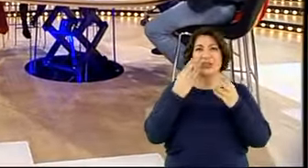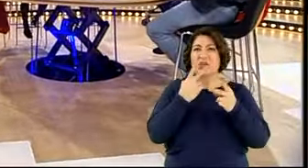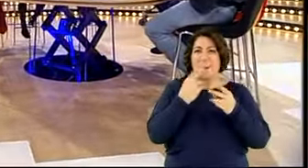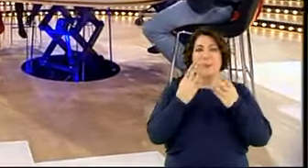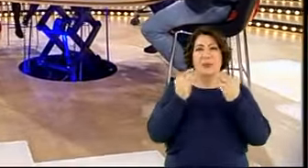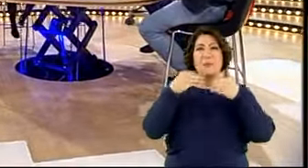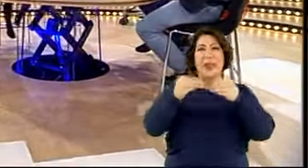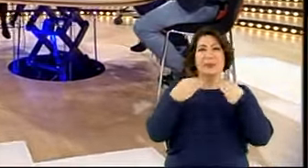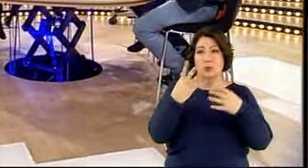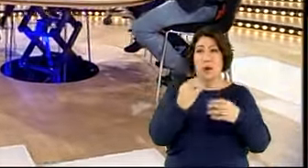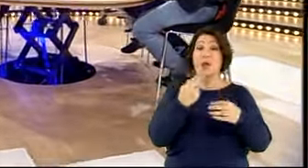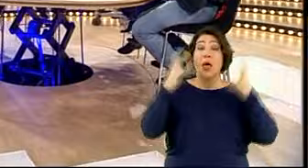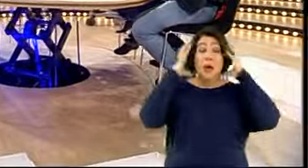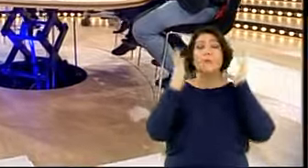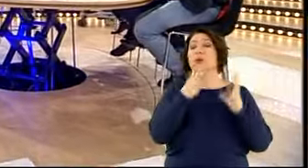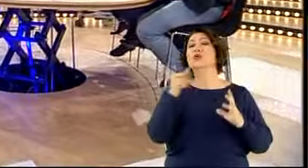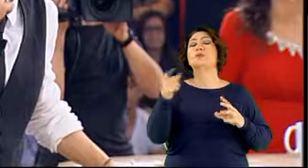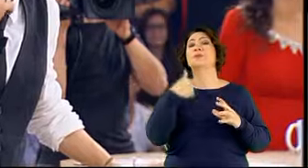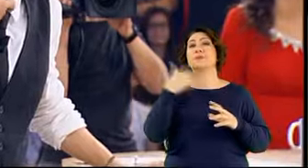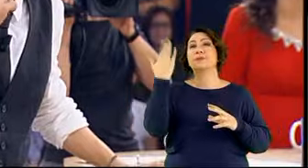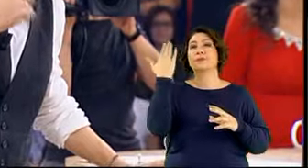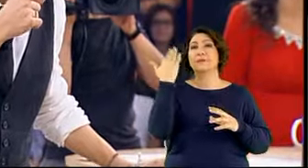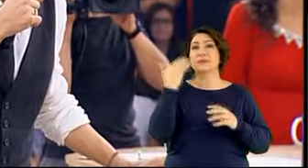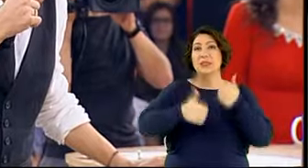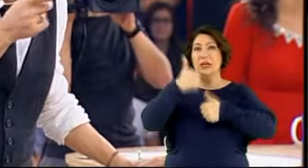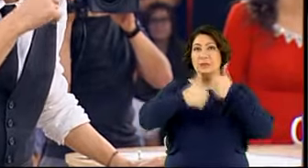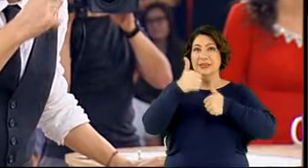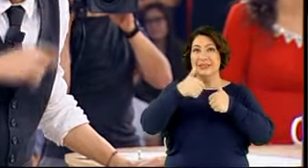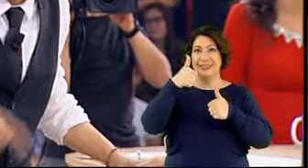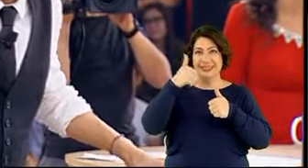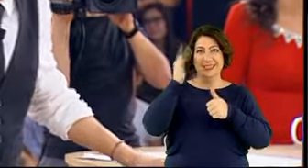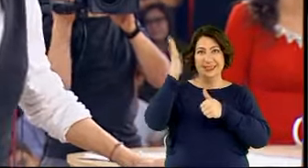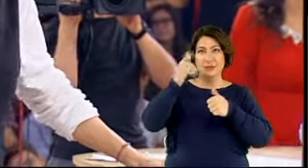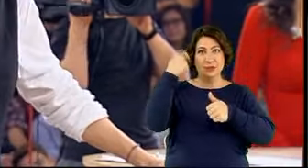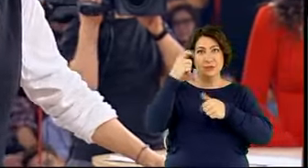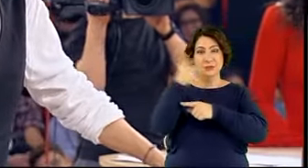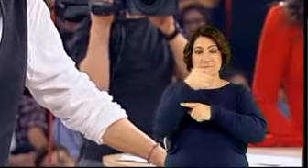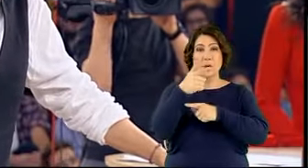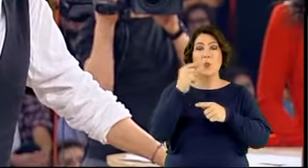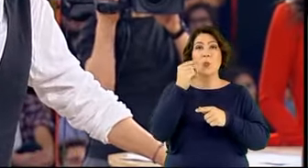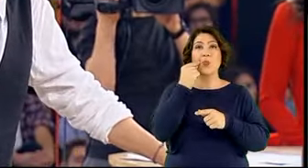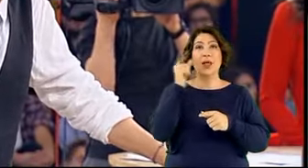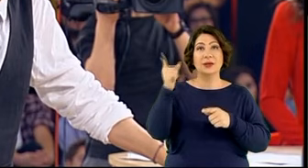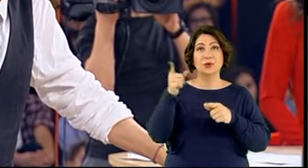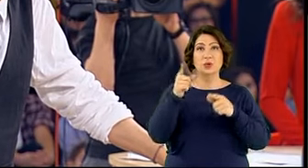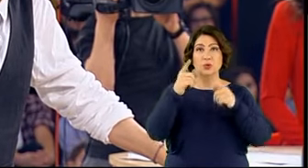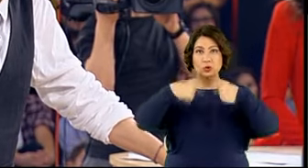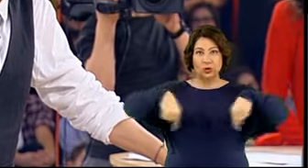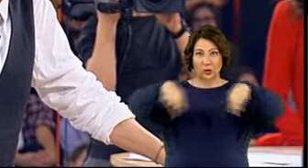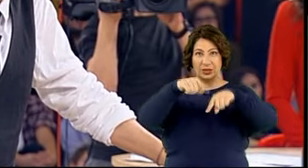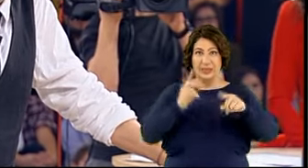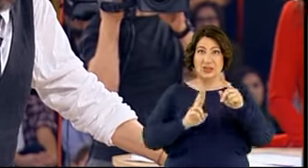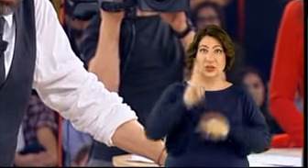oluyor. Mesela Reyhan, ben biliyor musun şeye gittim. Yarışmanın çekimi sırasında Bülent Ersoy'un stüdyosuna